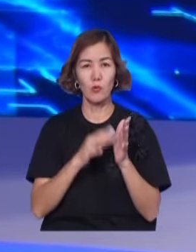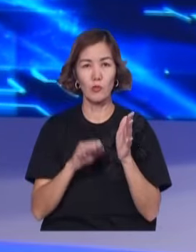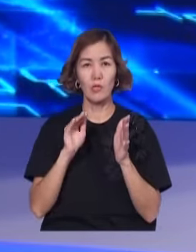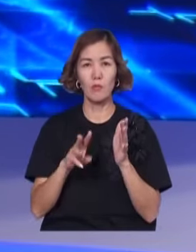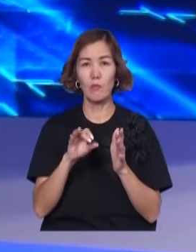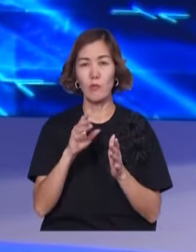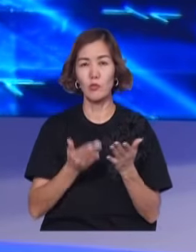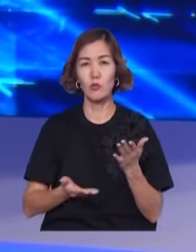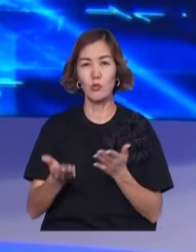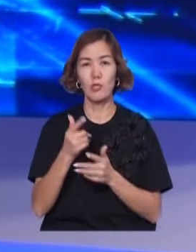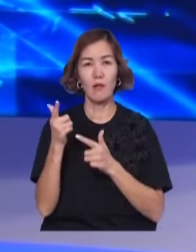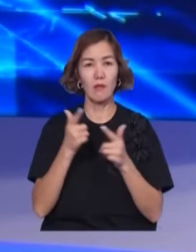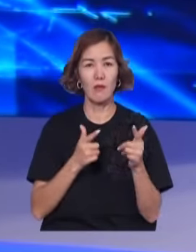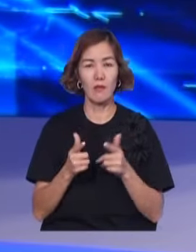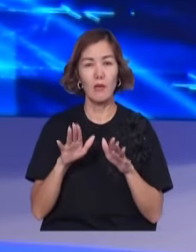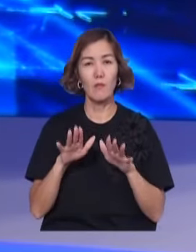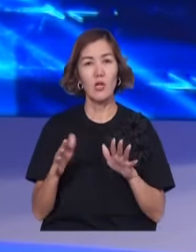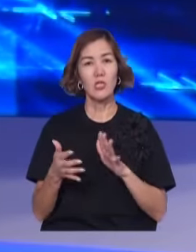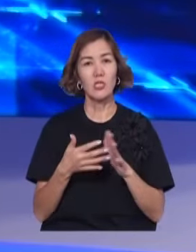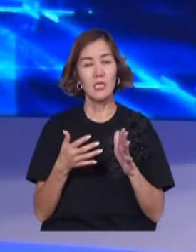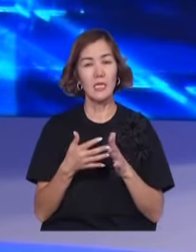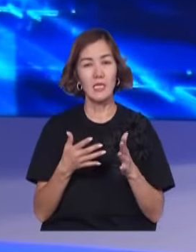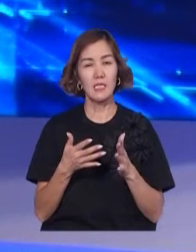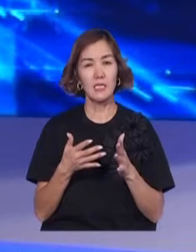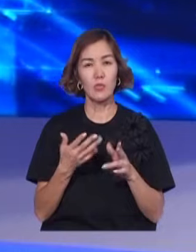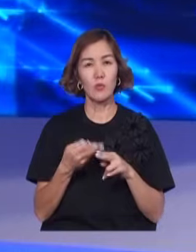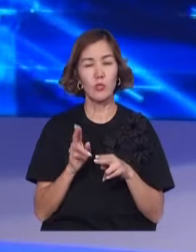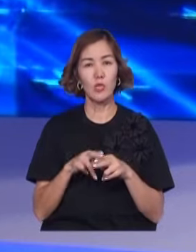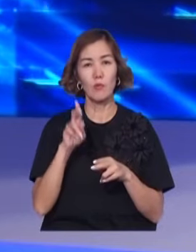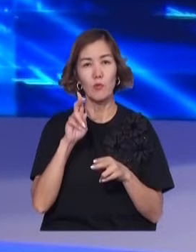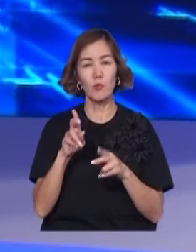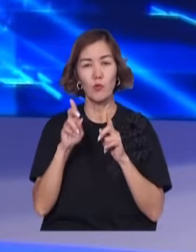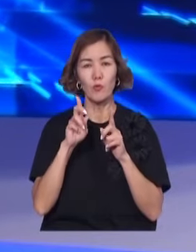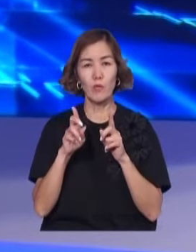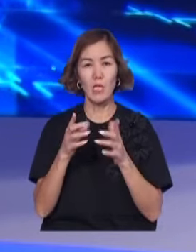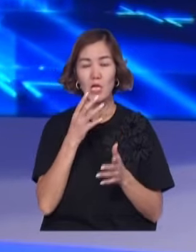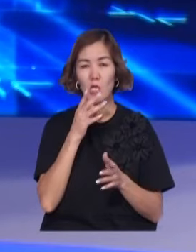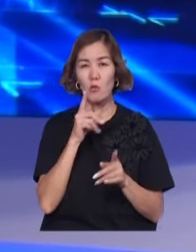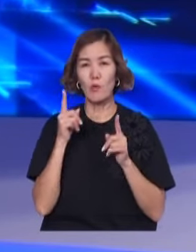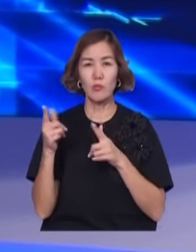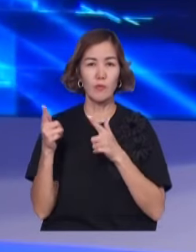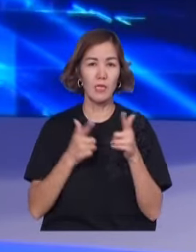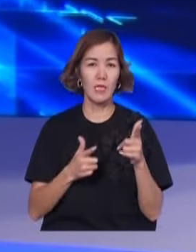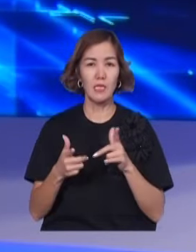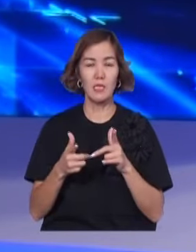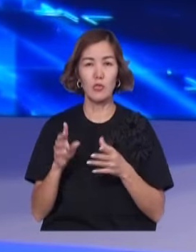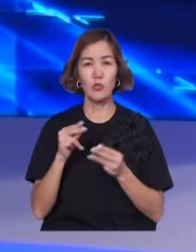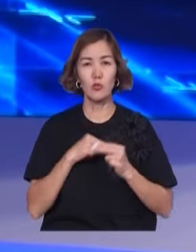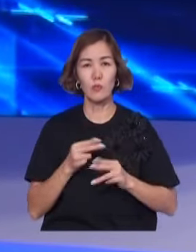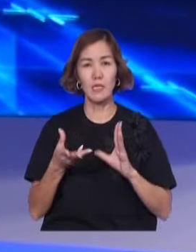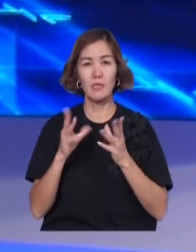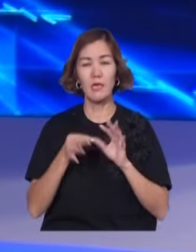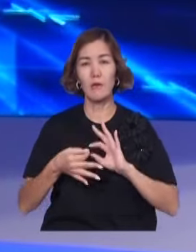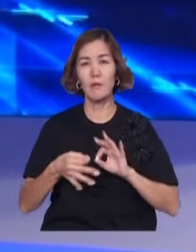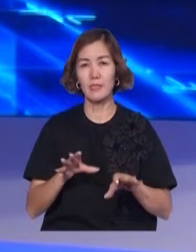тонна мазут жинақталған. Бірақ бұл жеткілікті көлем емес. Осыған байланысты бүгін үкімет жылыту маусымына дайындық жұмыстарын тағы